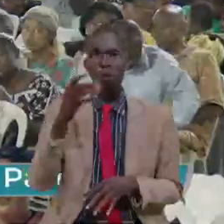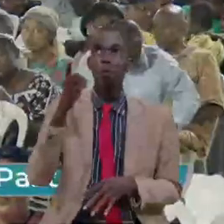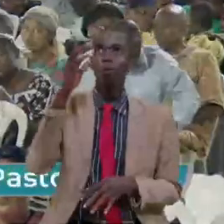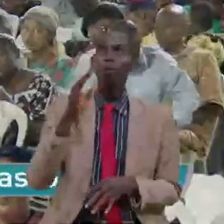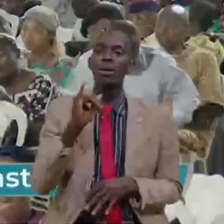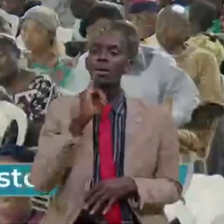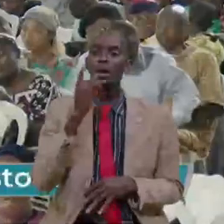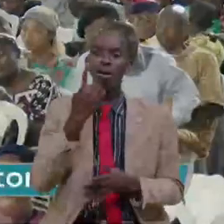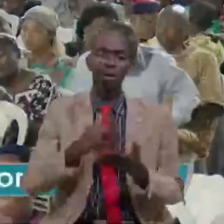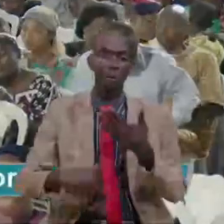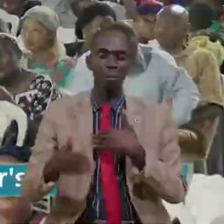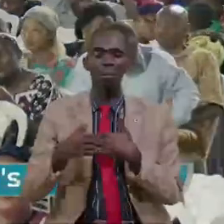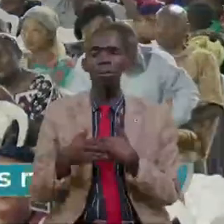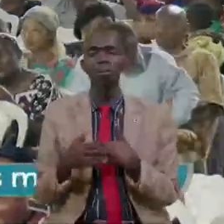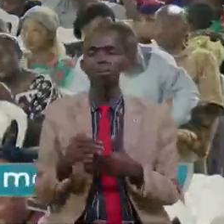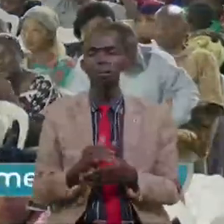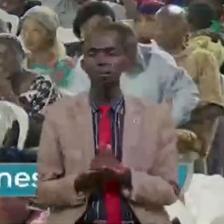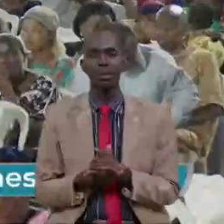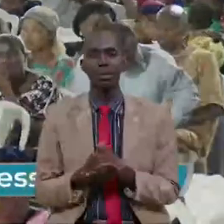L'homme de Dieu reviendra